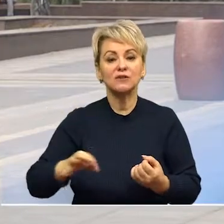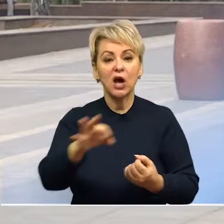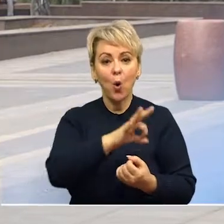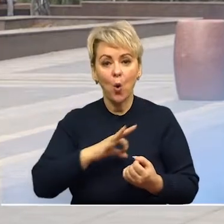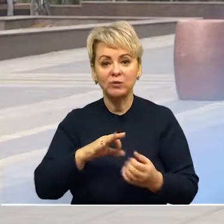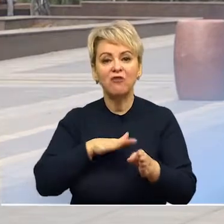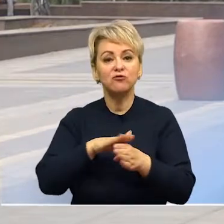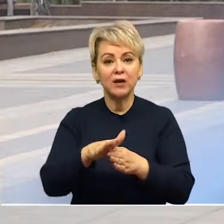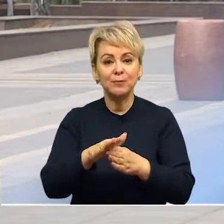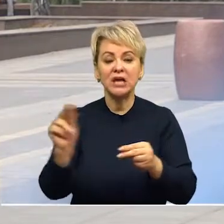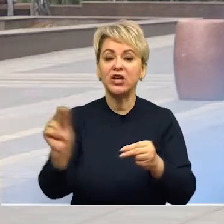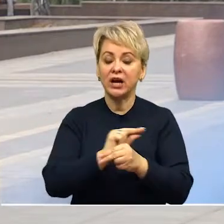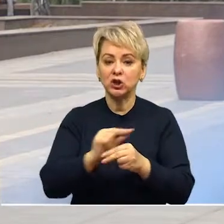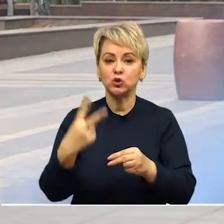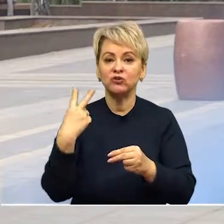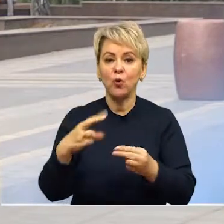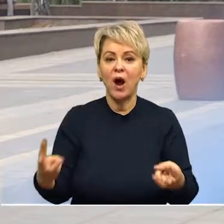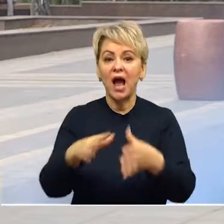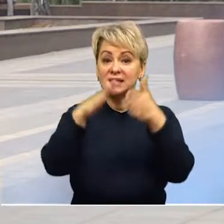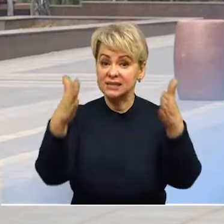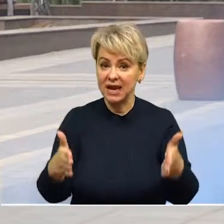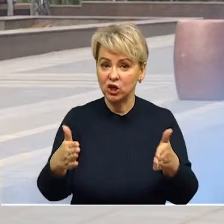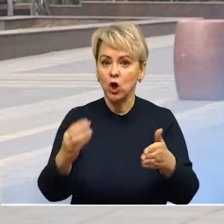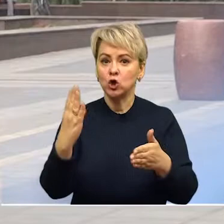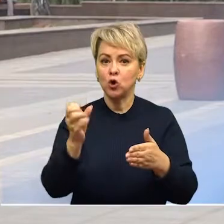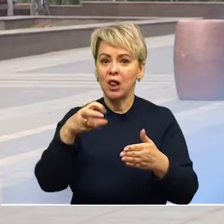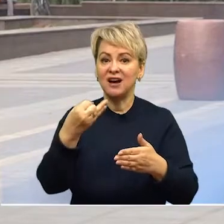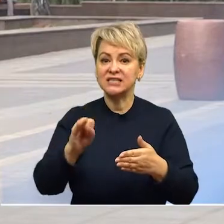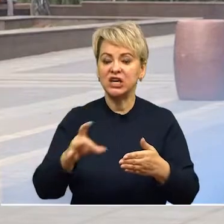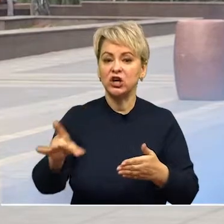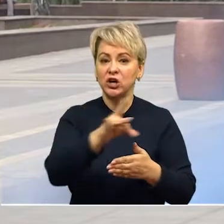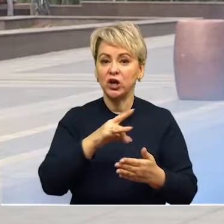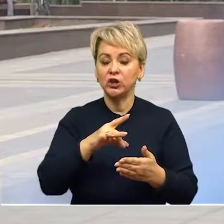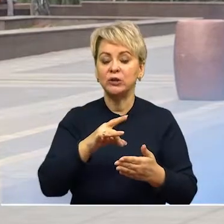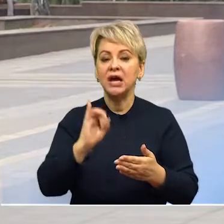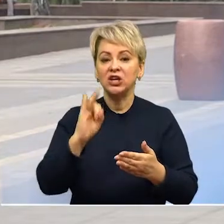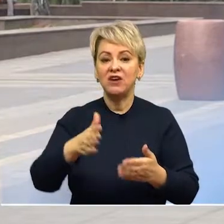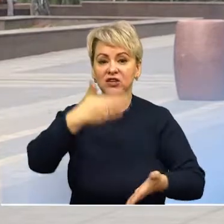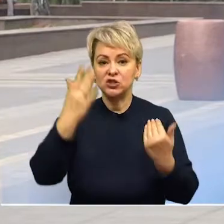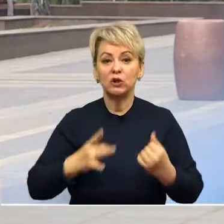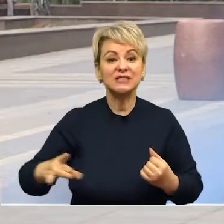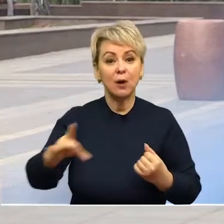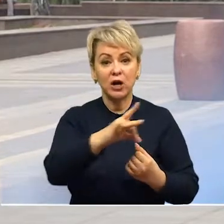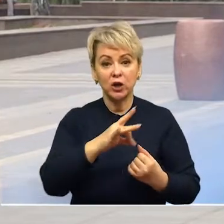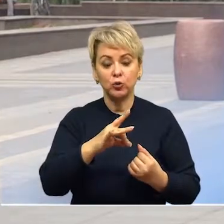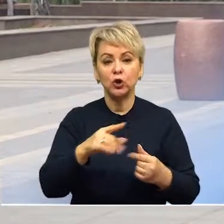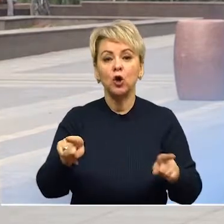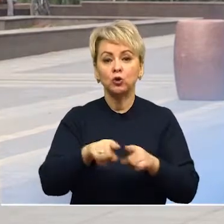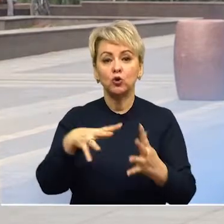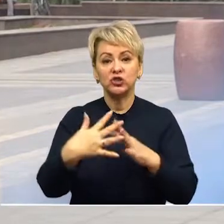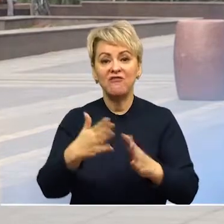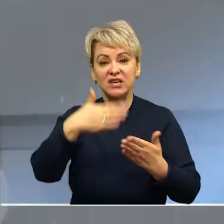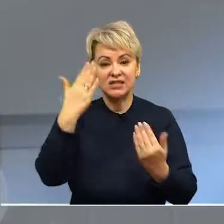области выполнена реконструкция двух котельных в Шолоховском районе, хутор Калининский, и в Веселовском районе,